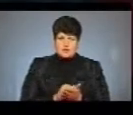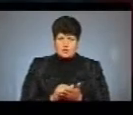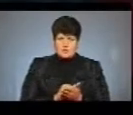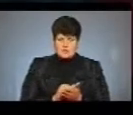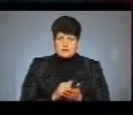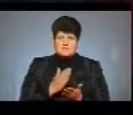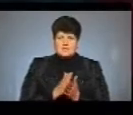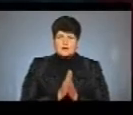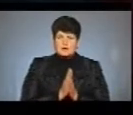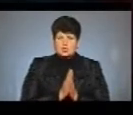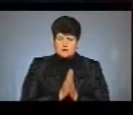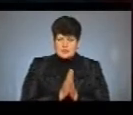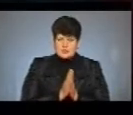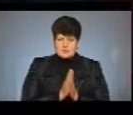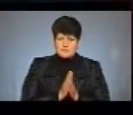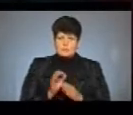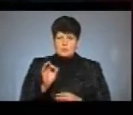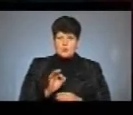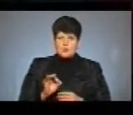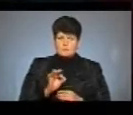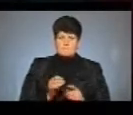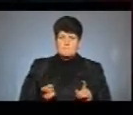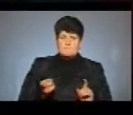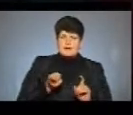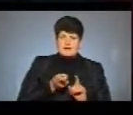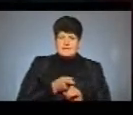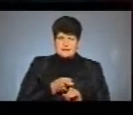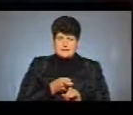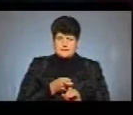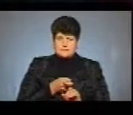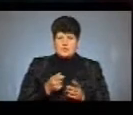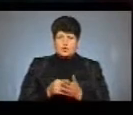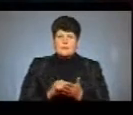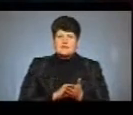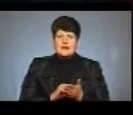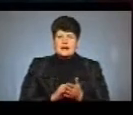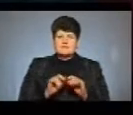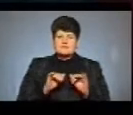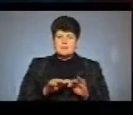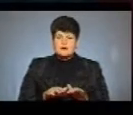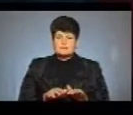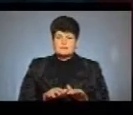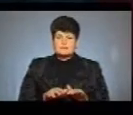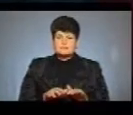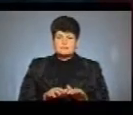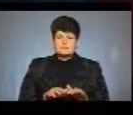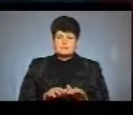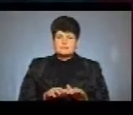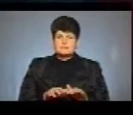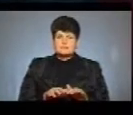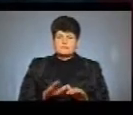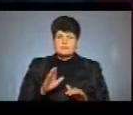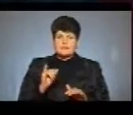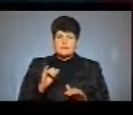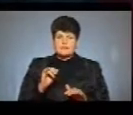Є клопотання про приєднання до матеріалів справи відзив на позов